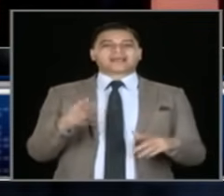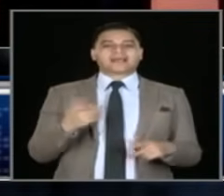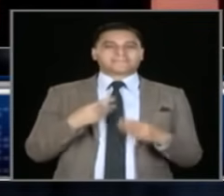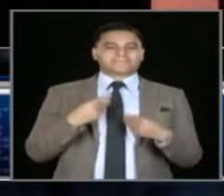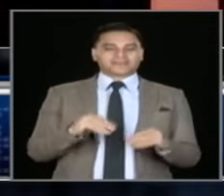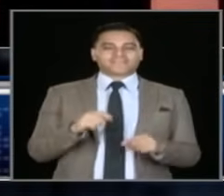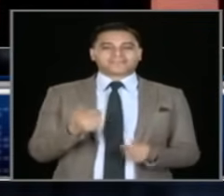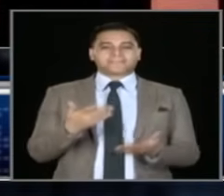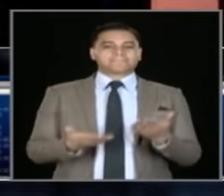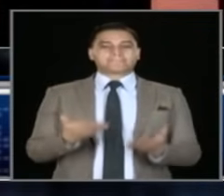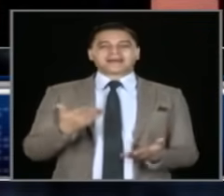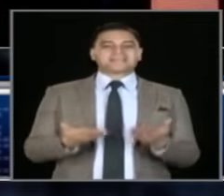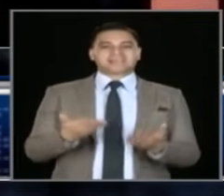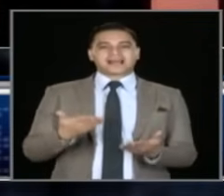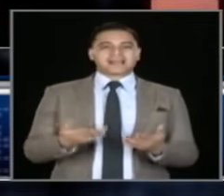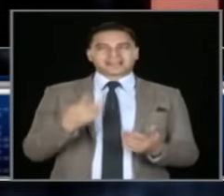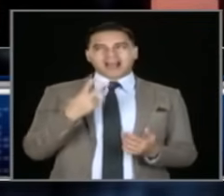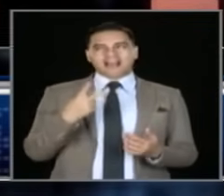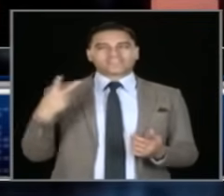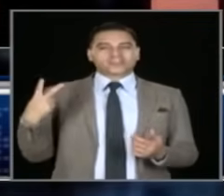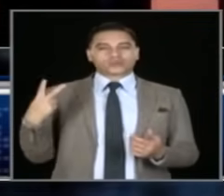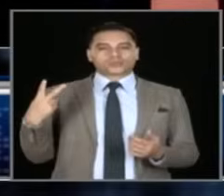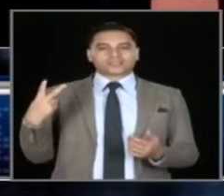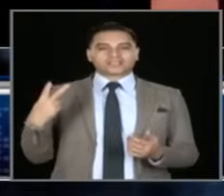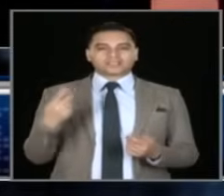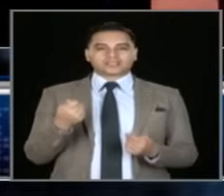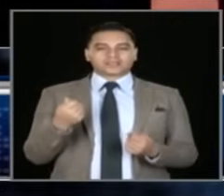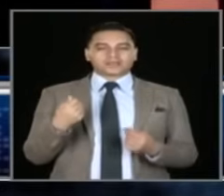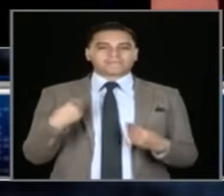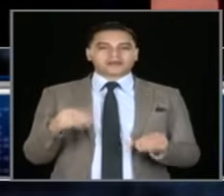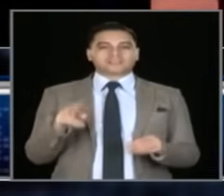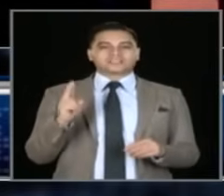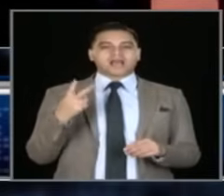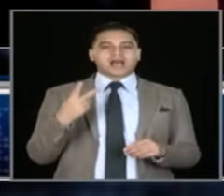اتباعت في مزاد في 2002 ب